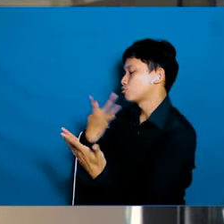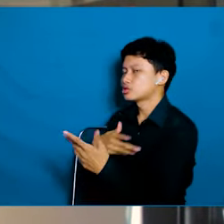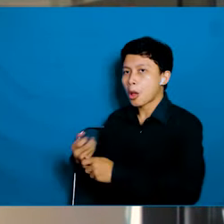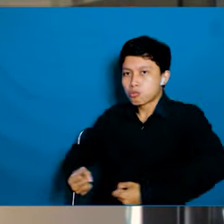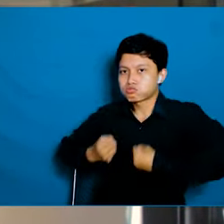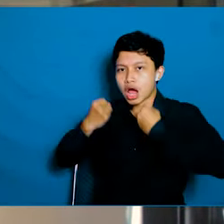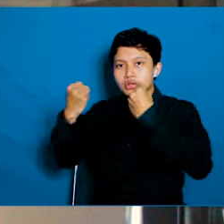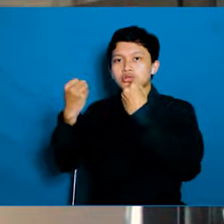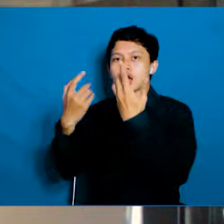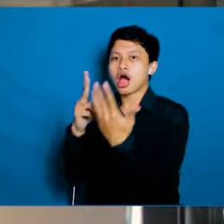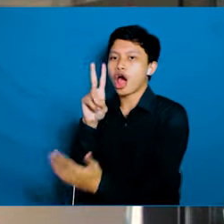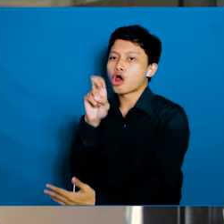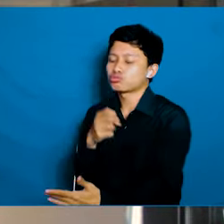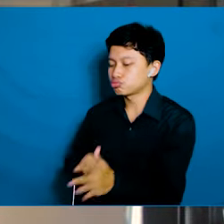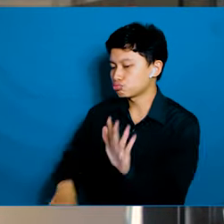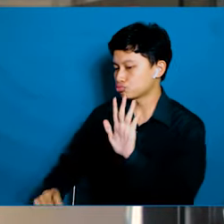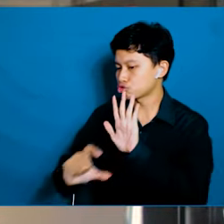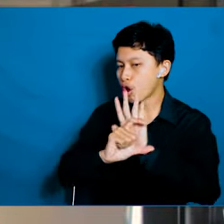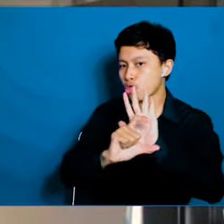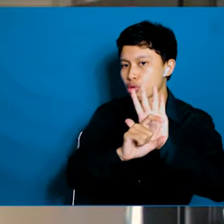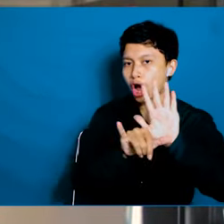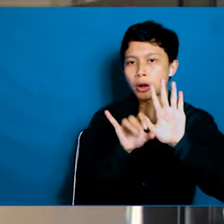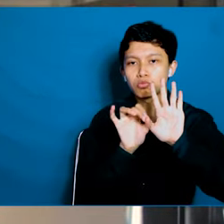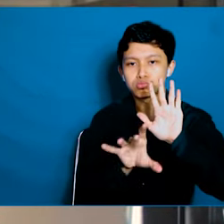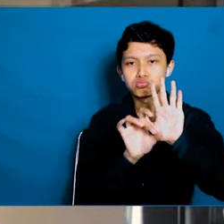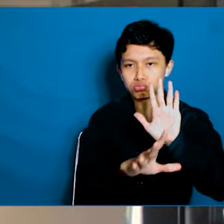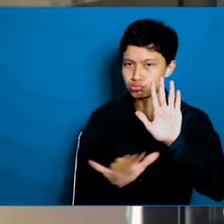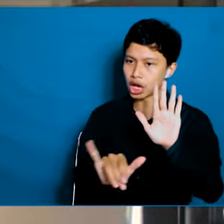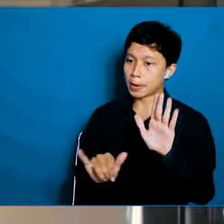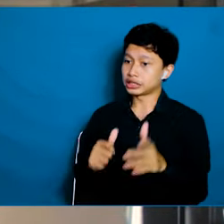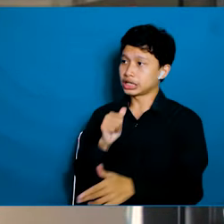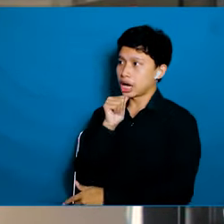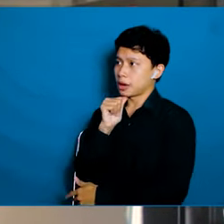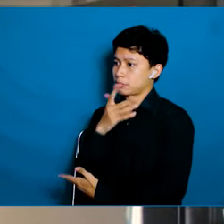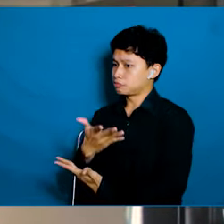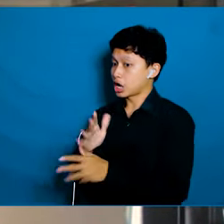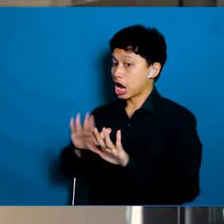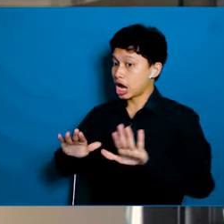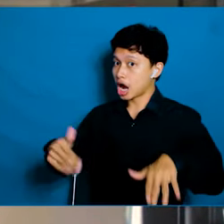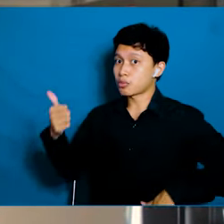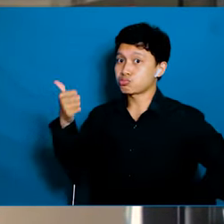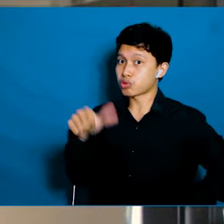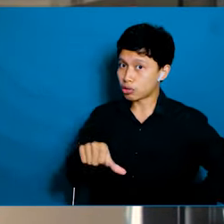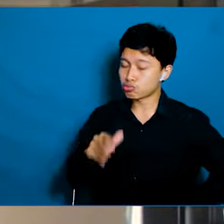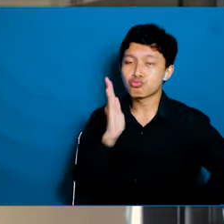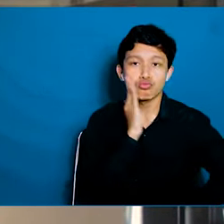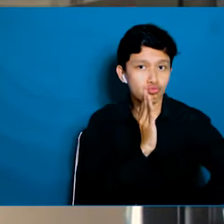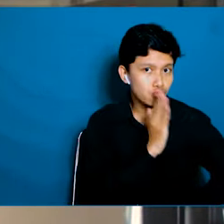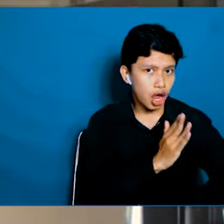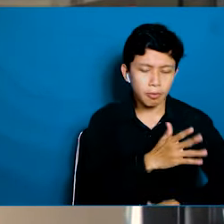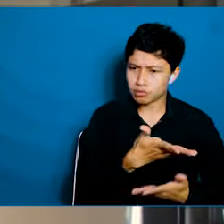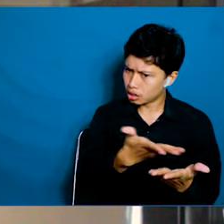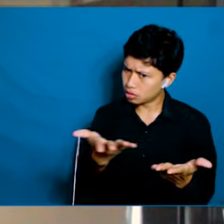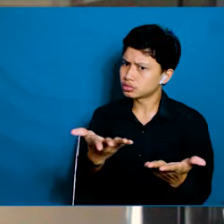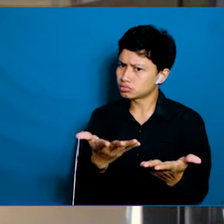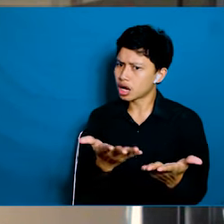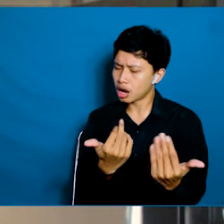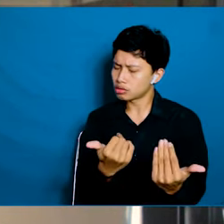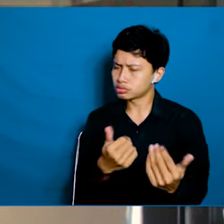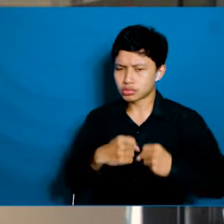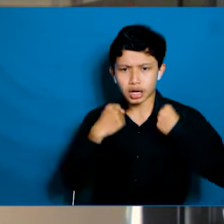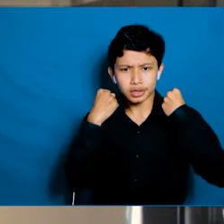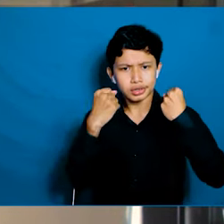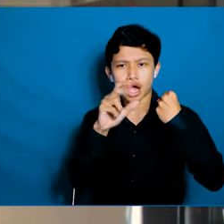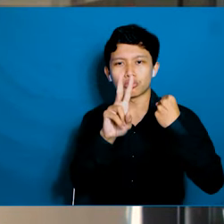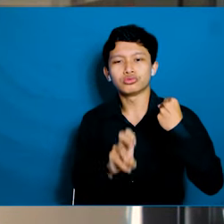untuk menyampaikan sesuatu dan ini harus dicontohkan pada anak-anak muda yang sekarang ini sedang muncul, harus berani. Kalian harus berani untuk